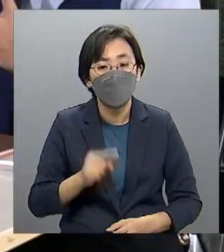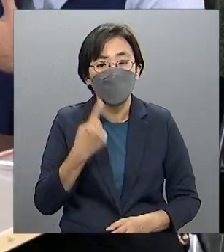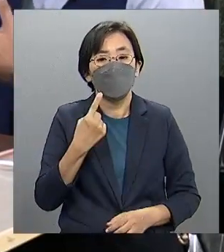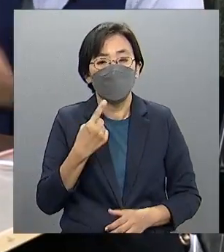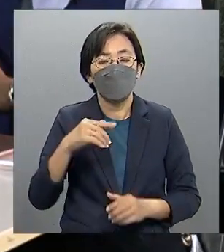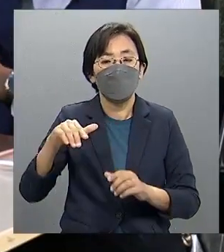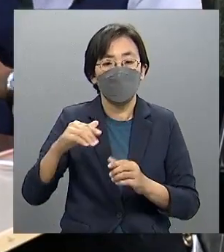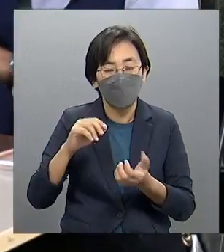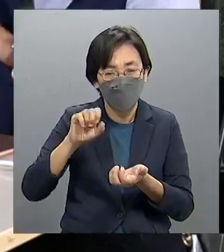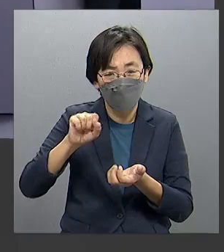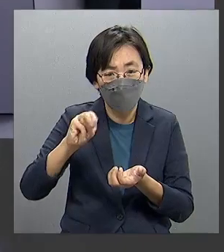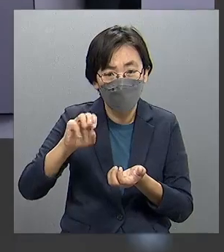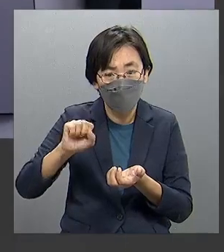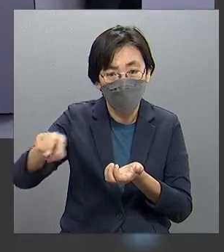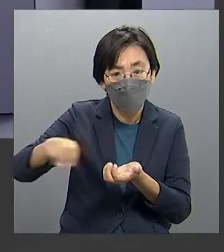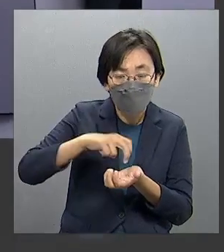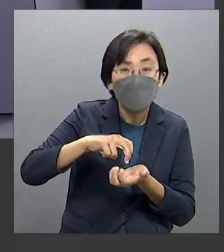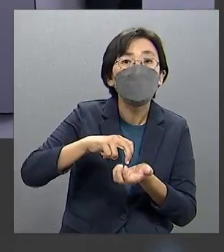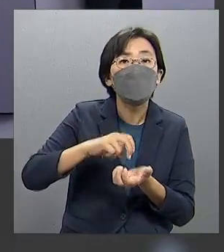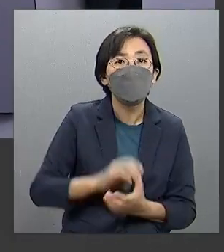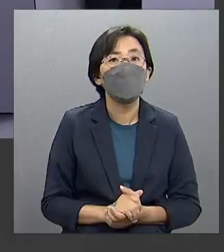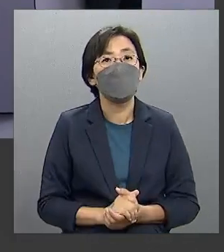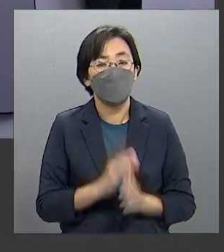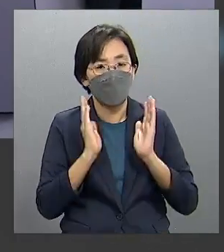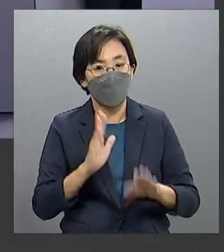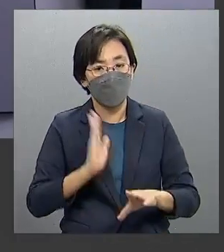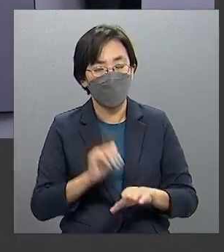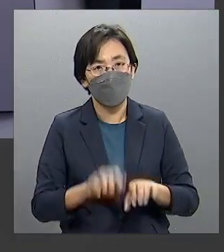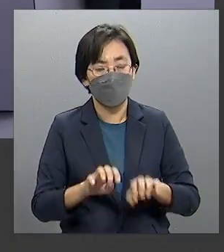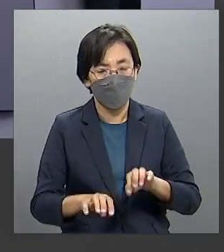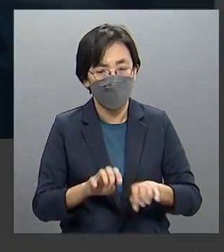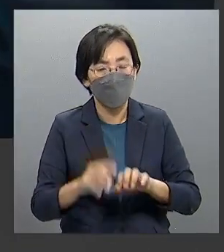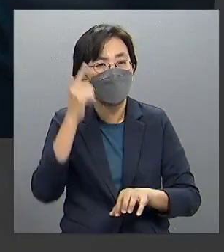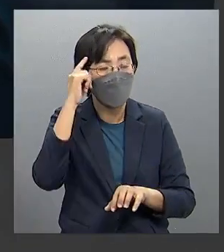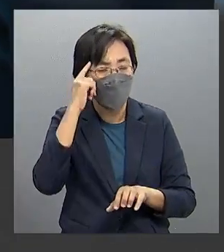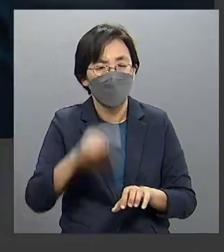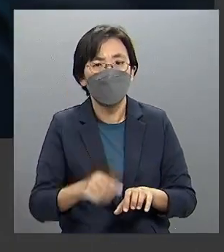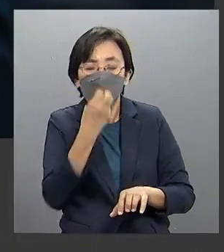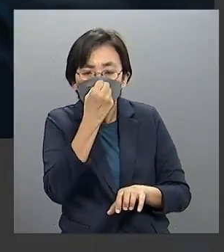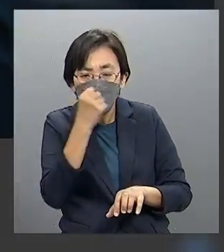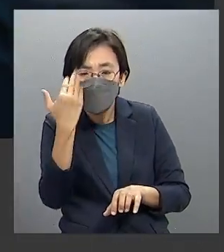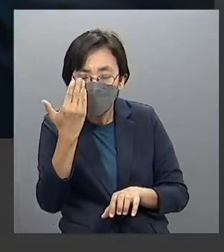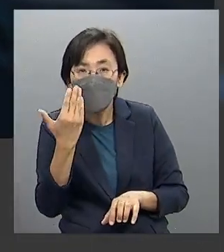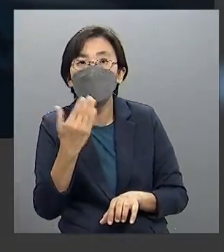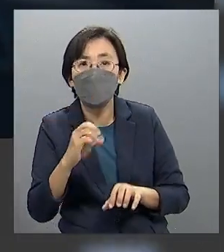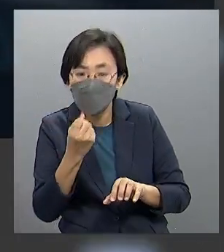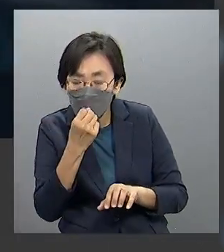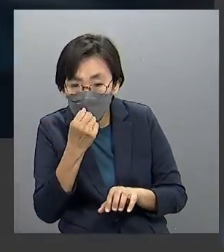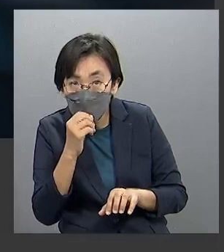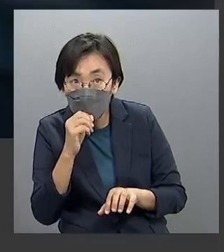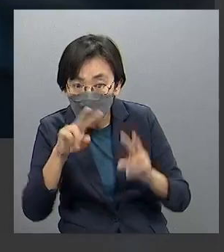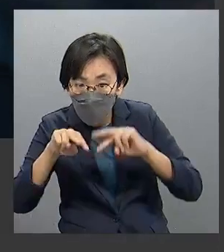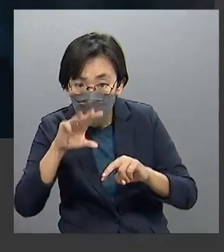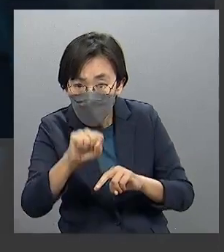รือว่าไอ้พวกนี้เวลามิจฉาชีพถ้ามืออาชีพอะไรนะก่อนที่มันจะส่งอะไรออกมามันจะเทสก่อนว่าจะโดนจับไหมจะตรวจจับได้หรือเปล่าจะถูกบ